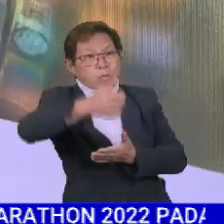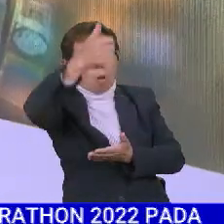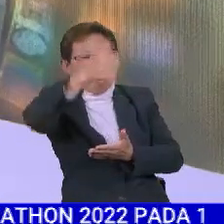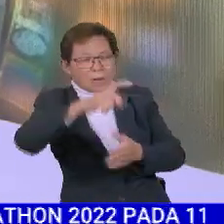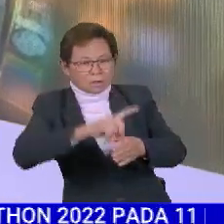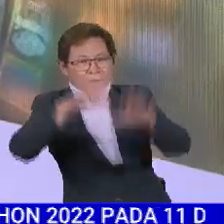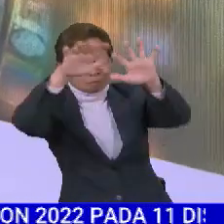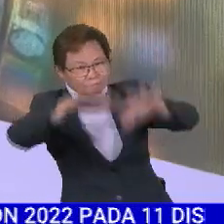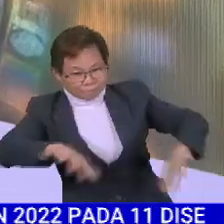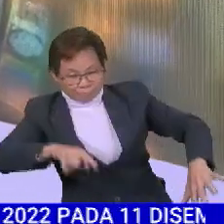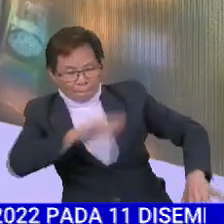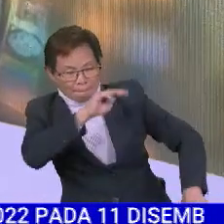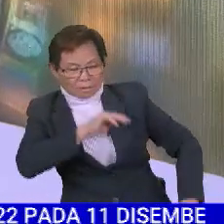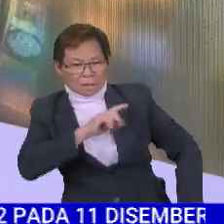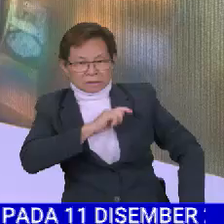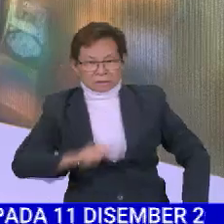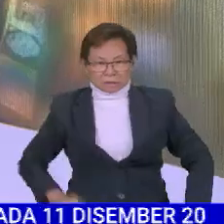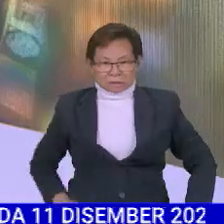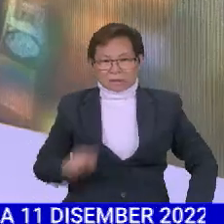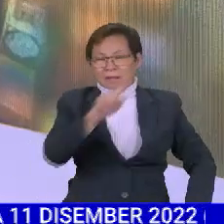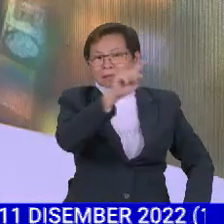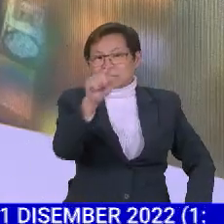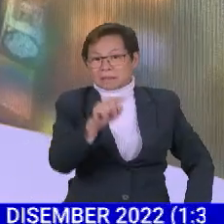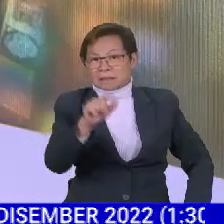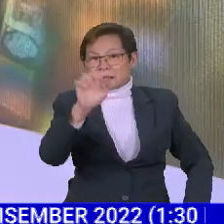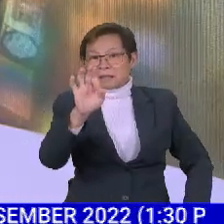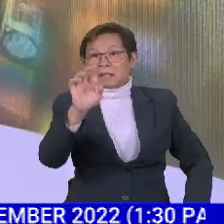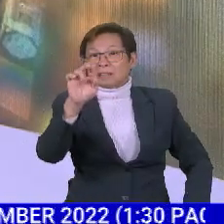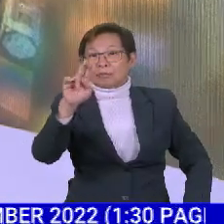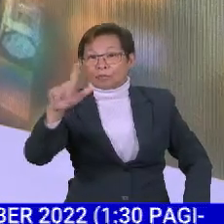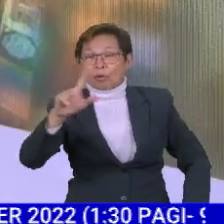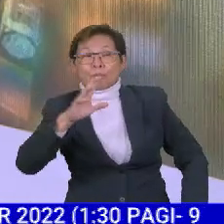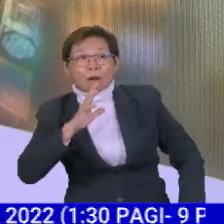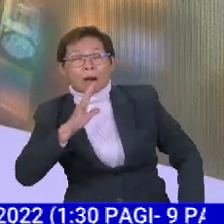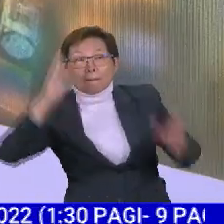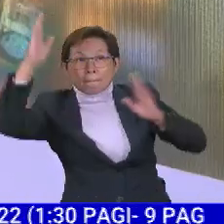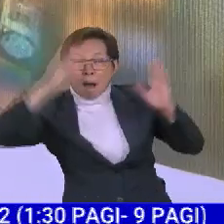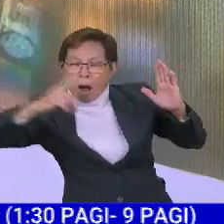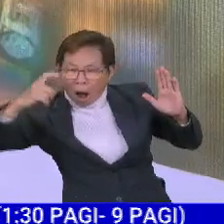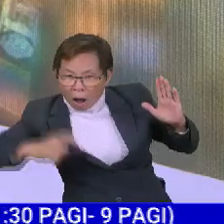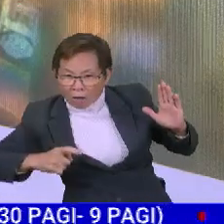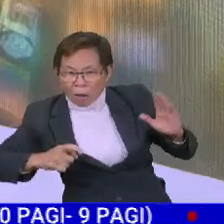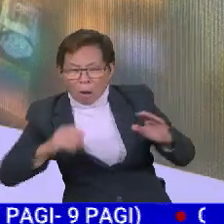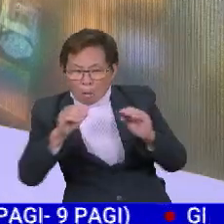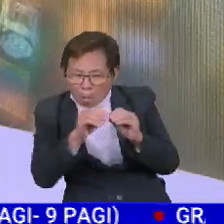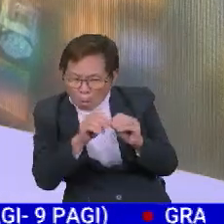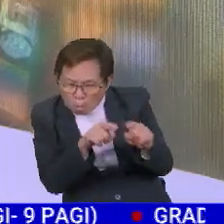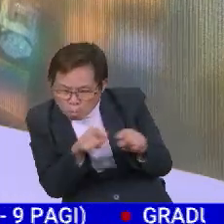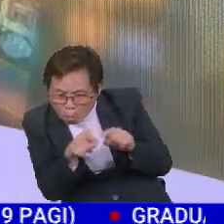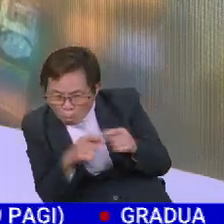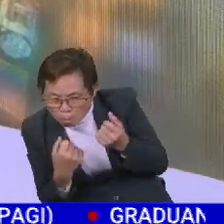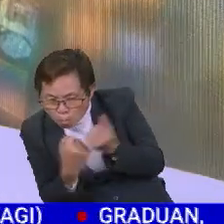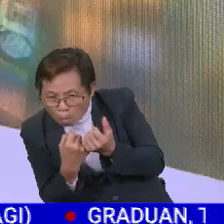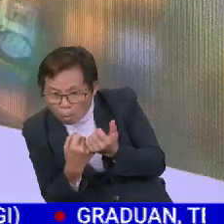di Asia Tenggara menterinya Tengku Datuk Seri zafrul Tengku Abdul Aziz berkata negara juga harus lebih berdaya saing bagi